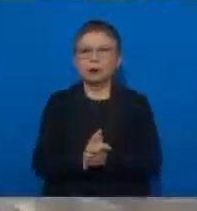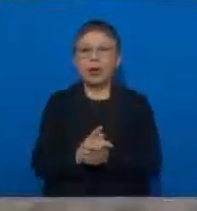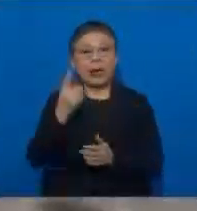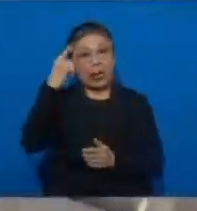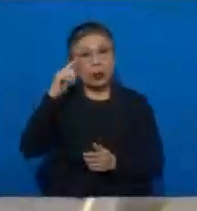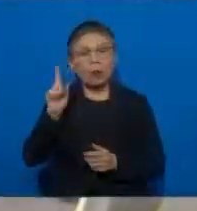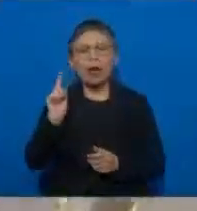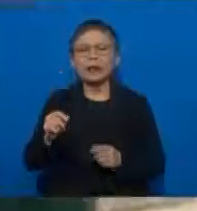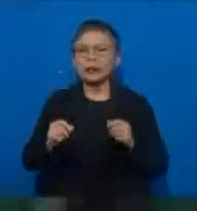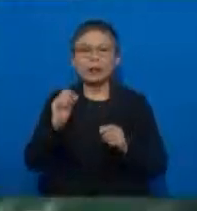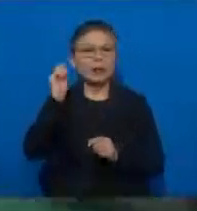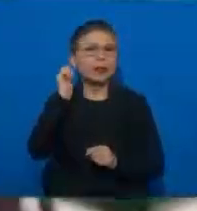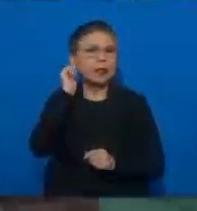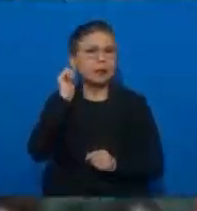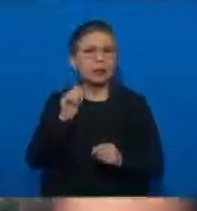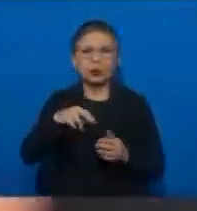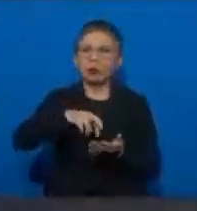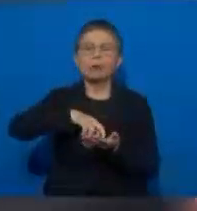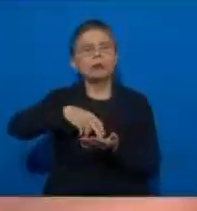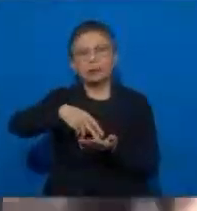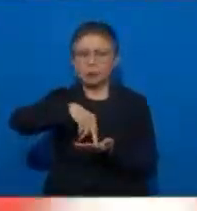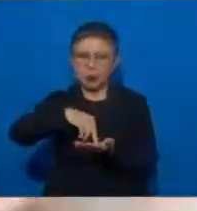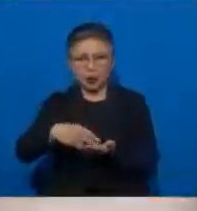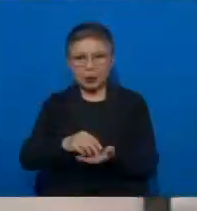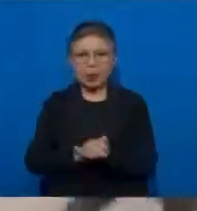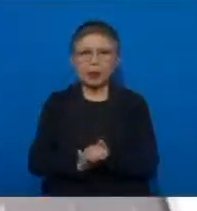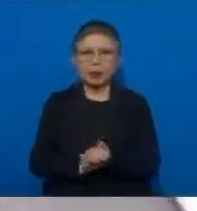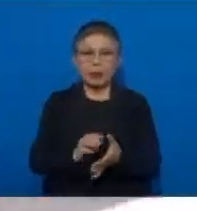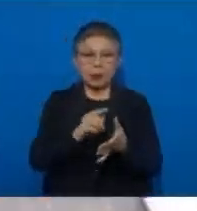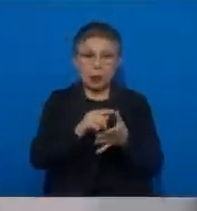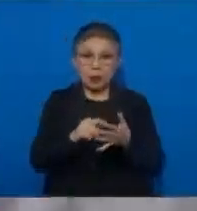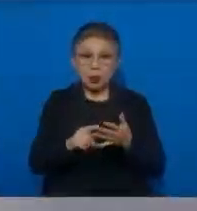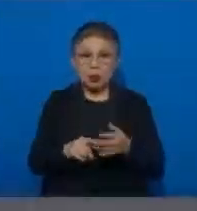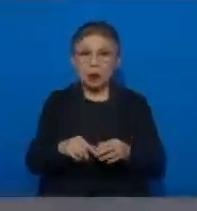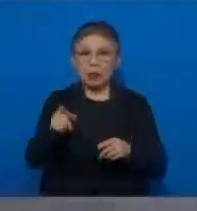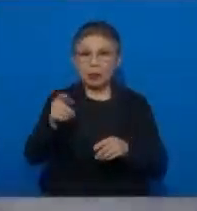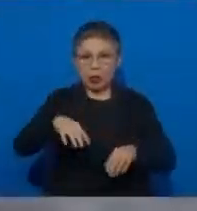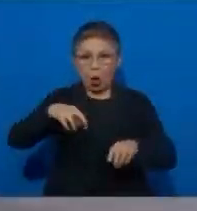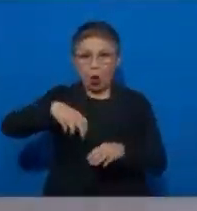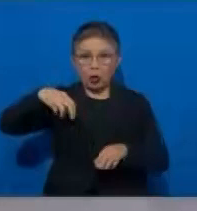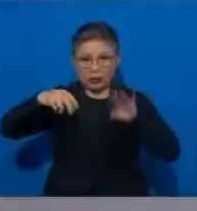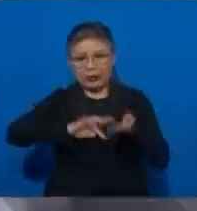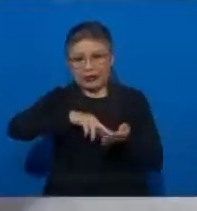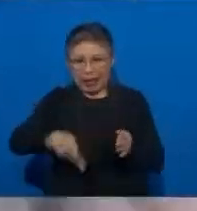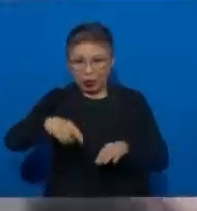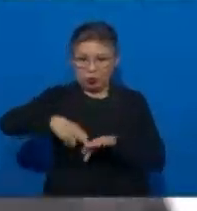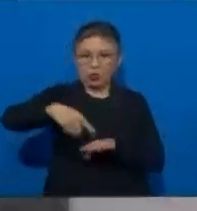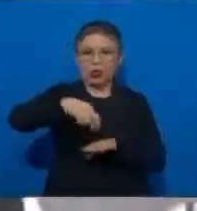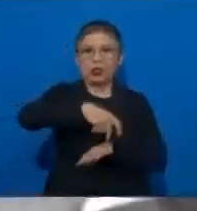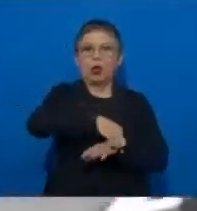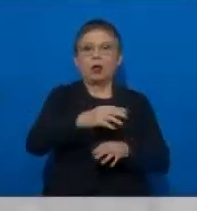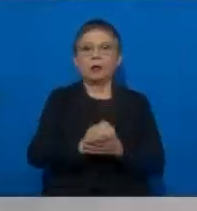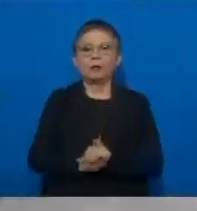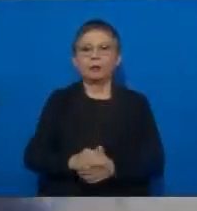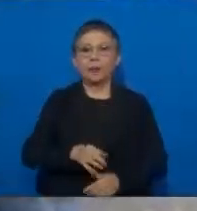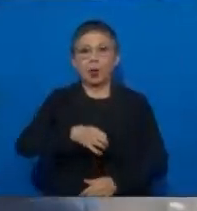Akibatnya, sejumlah wanita yang turut mengantre pingsan dan beberapa di antaranya terinjak oleh warga lainnya.